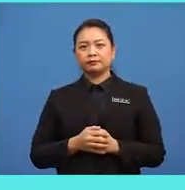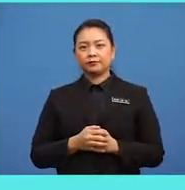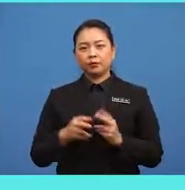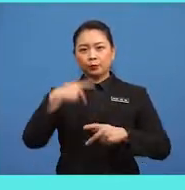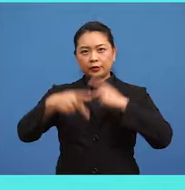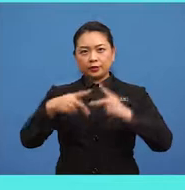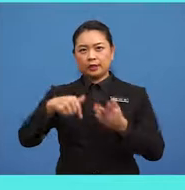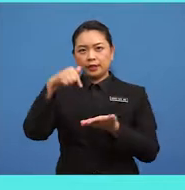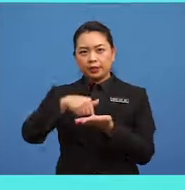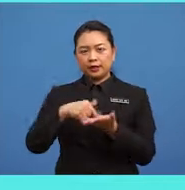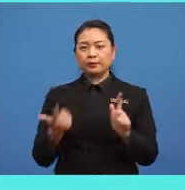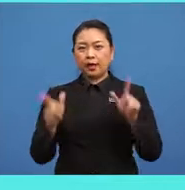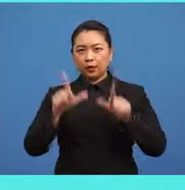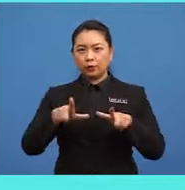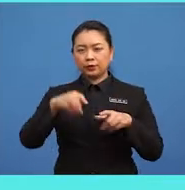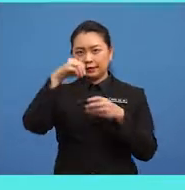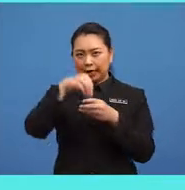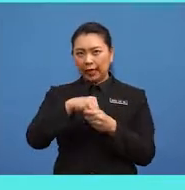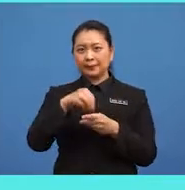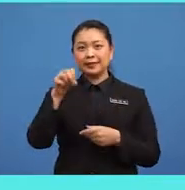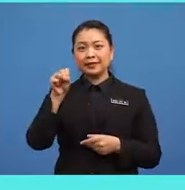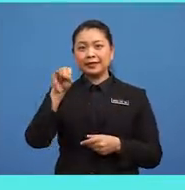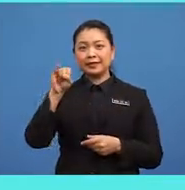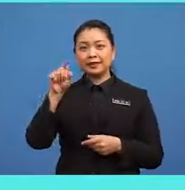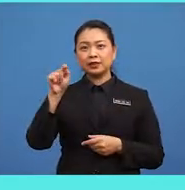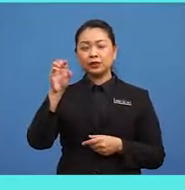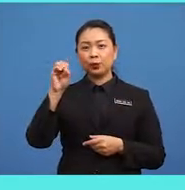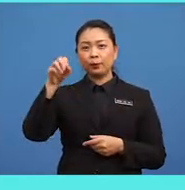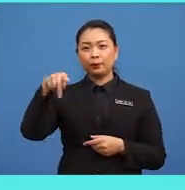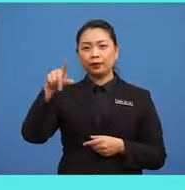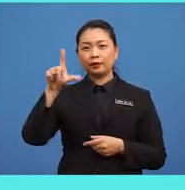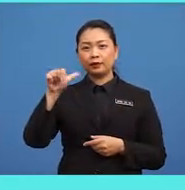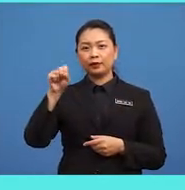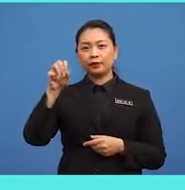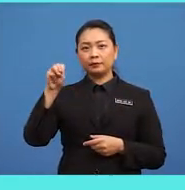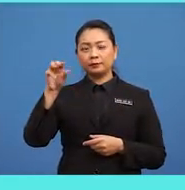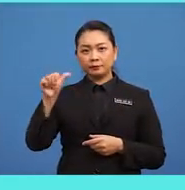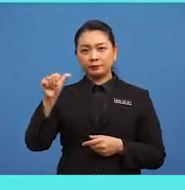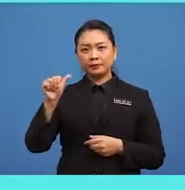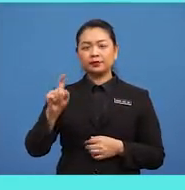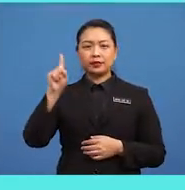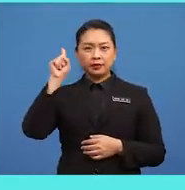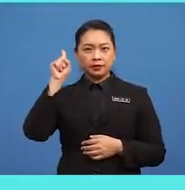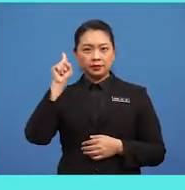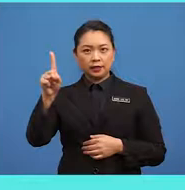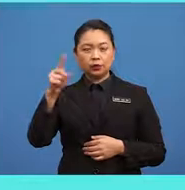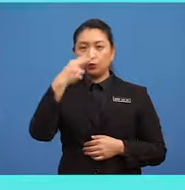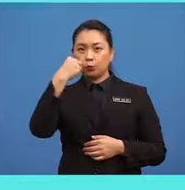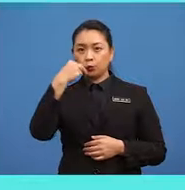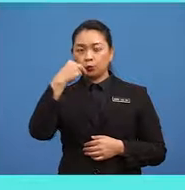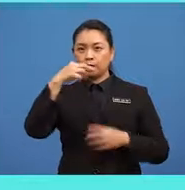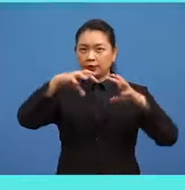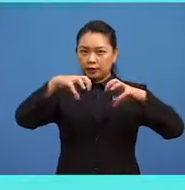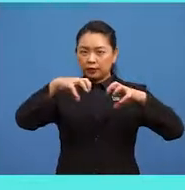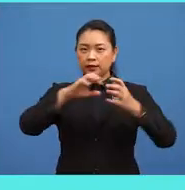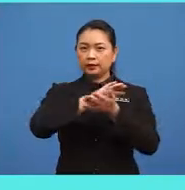Proses ini berlaku dalam sitoplasma, di mana satu molekul glukosa diuraikan